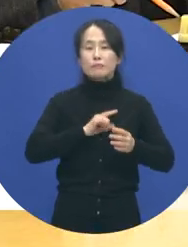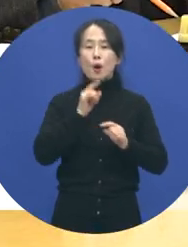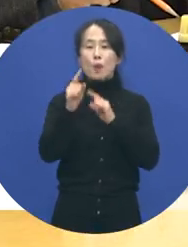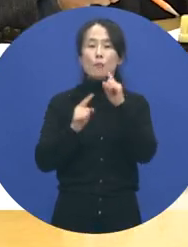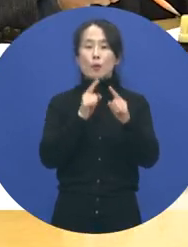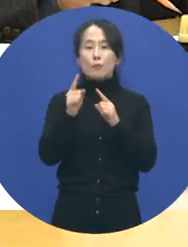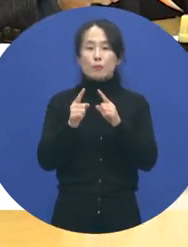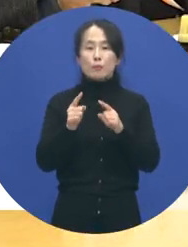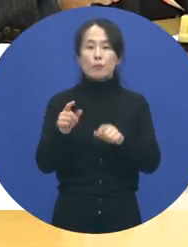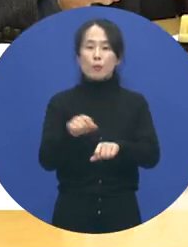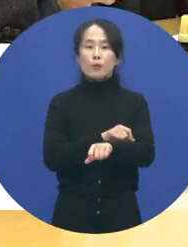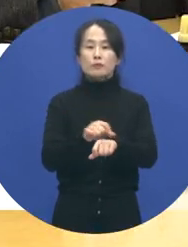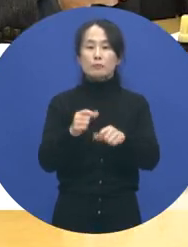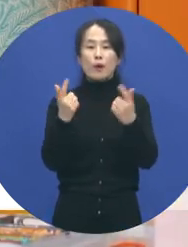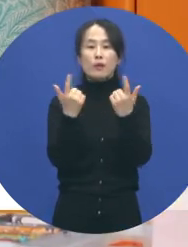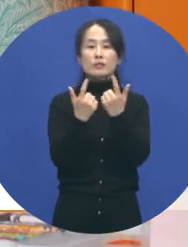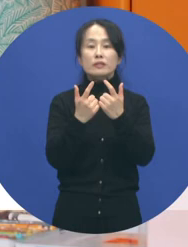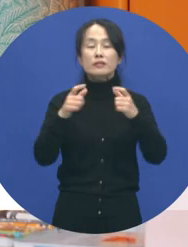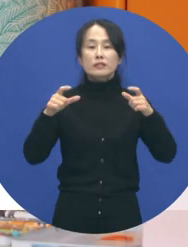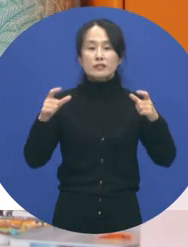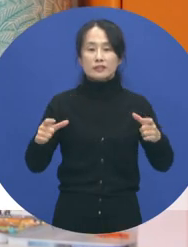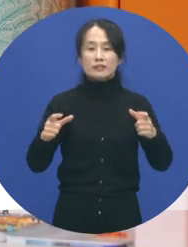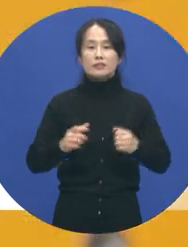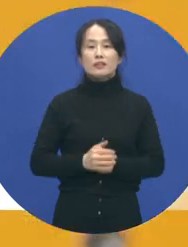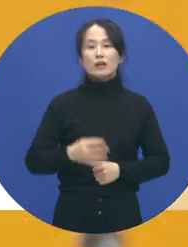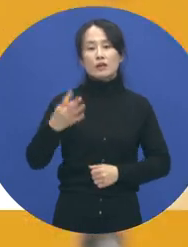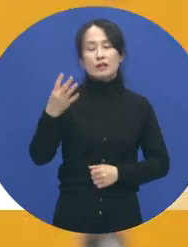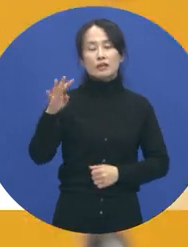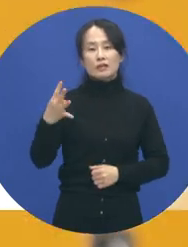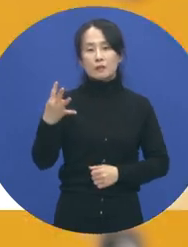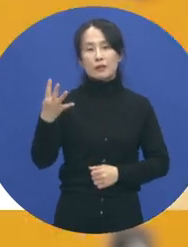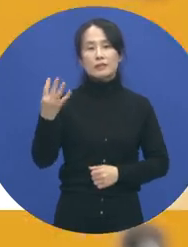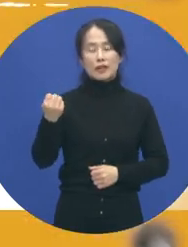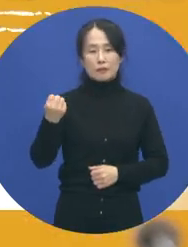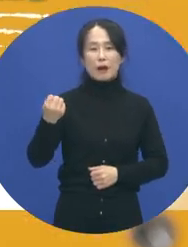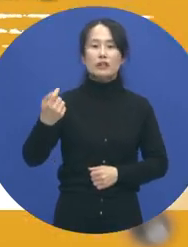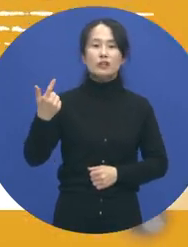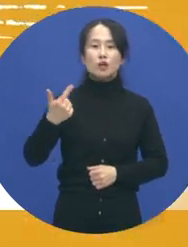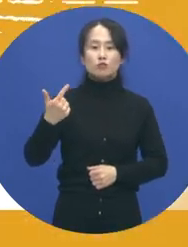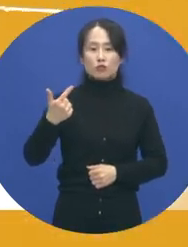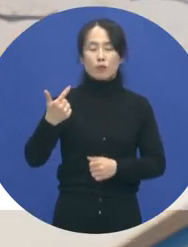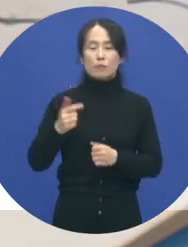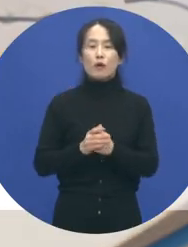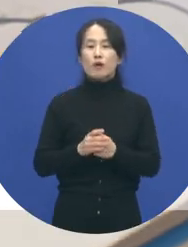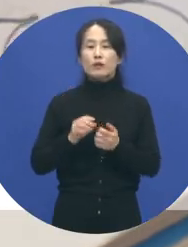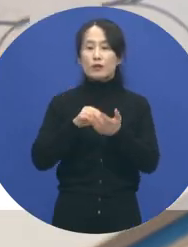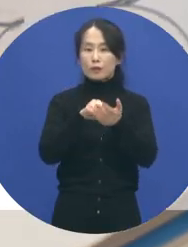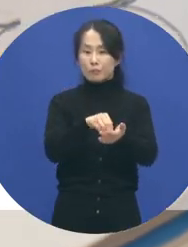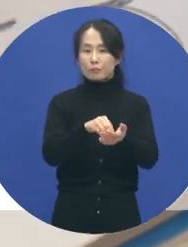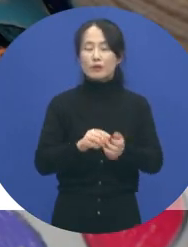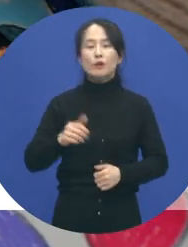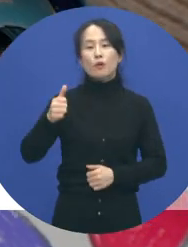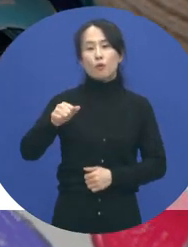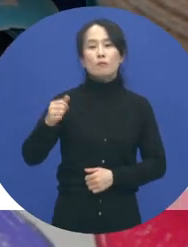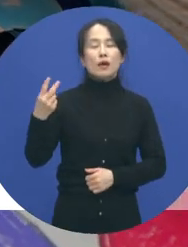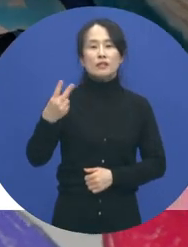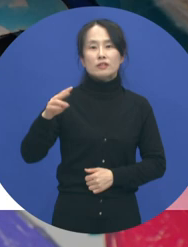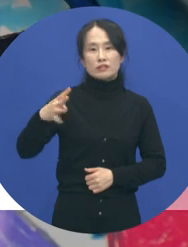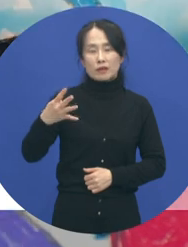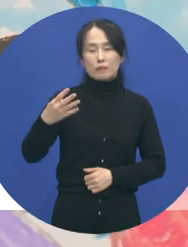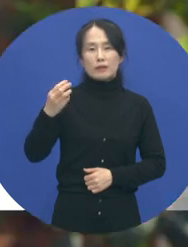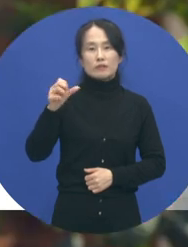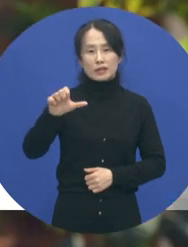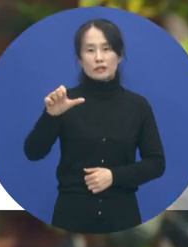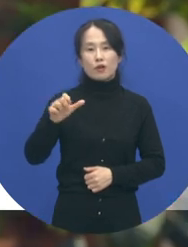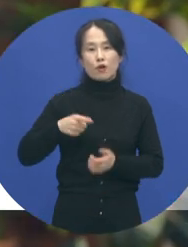특별자치도 새 이름 공모전에 404 6700 예순 두명이 누리집을 찾아 5243 건의 새